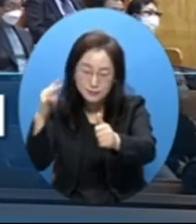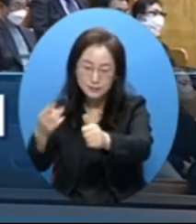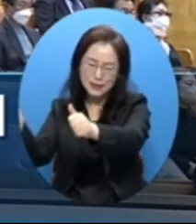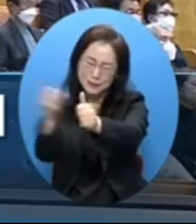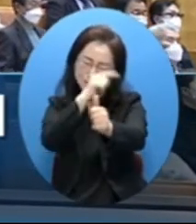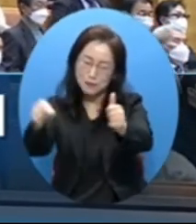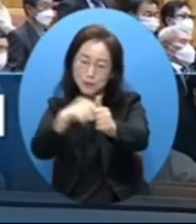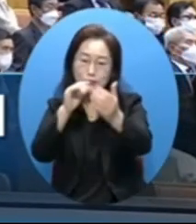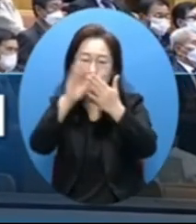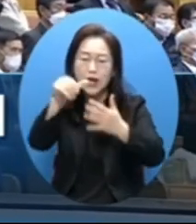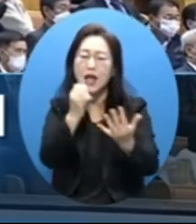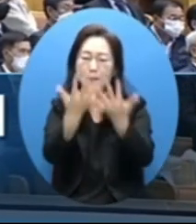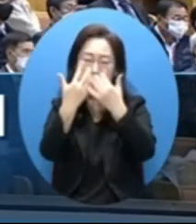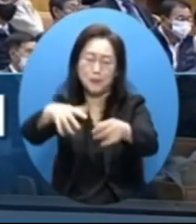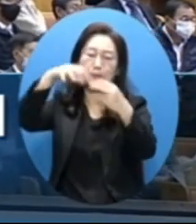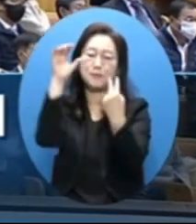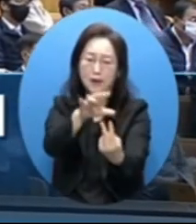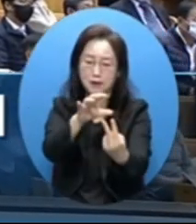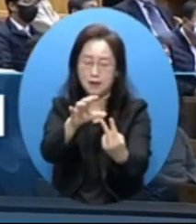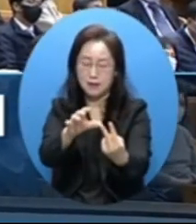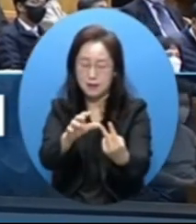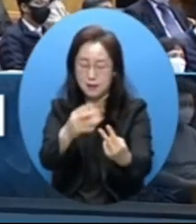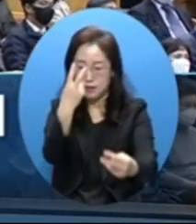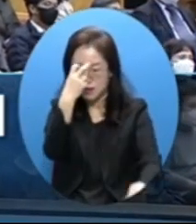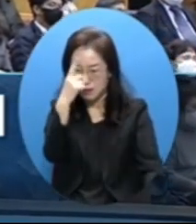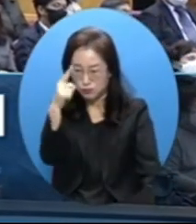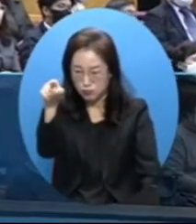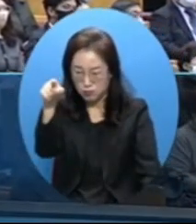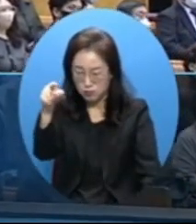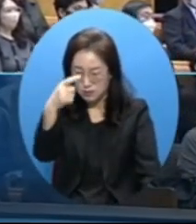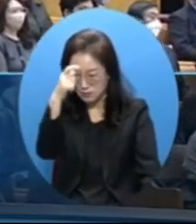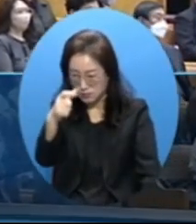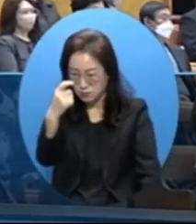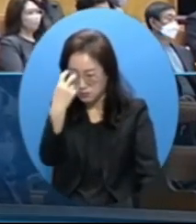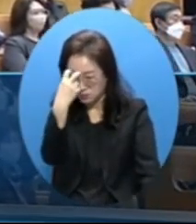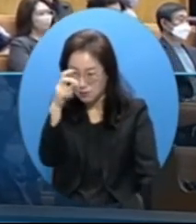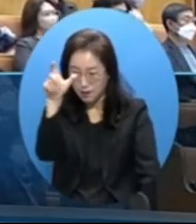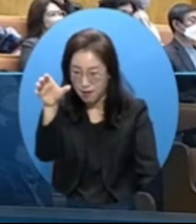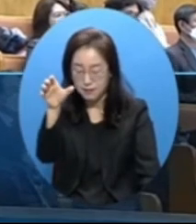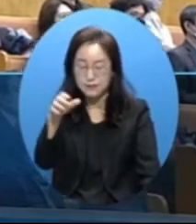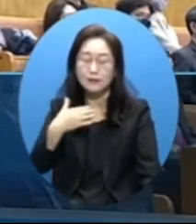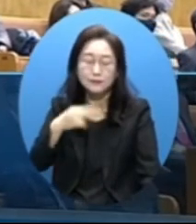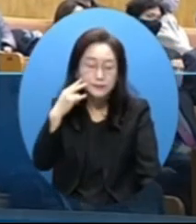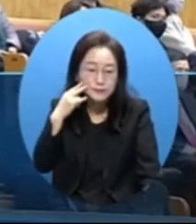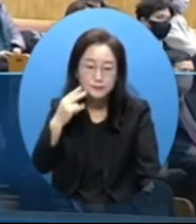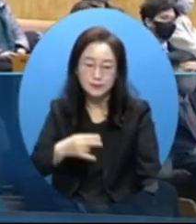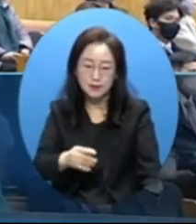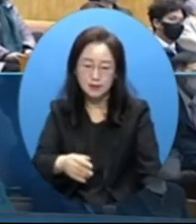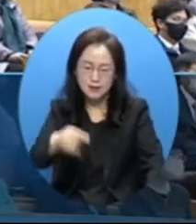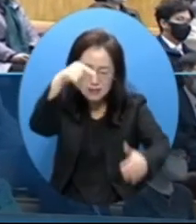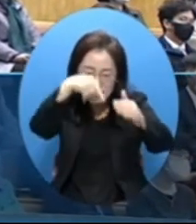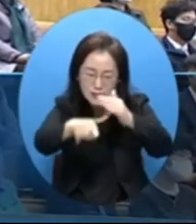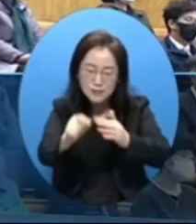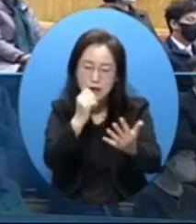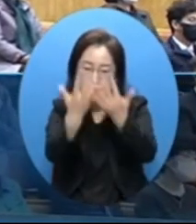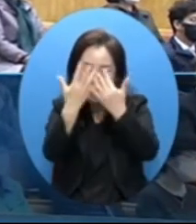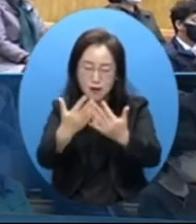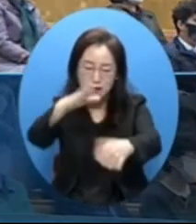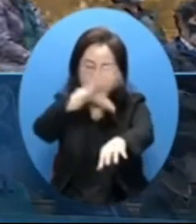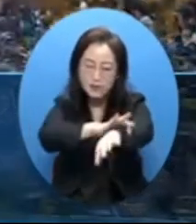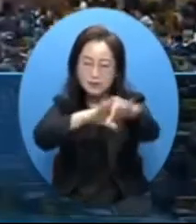가지고 간세계 명하여 든든히 지키라 하니 그 이러한 명령을 받아 그들을 깊은 옥에 가두고 그 발을 찾게 든든히